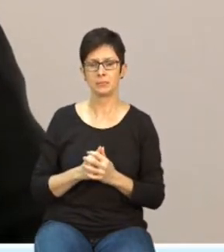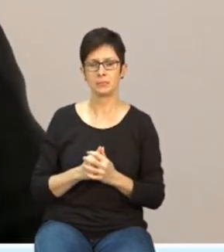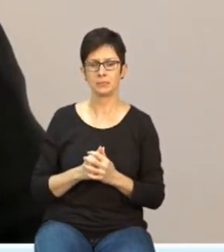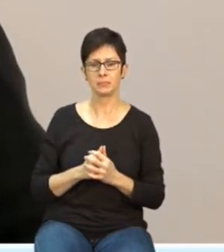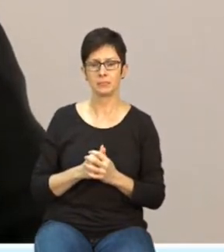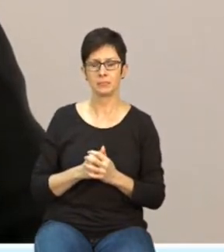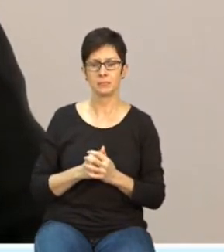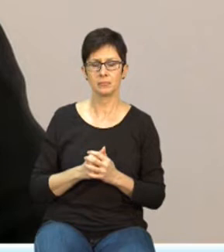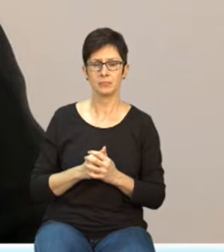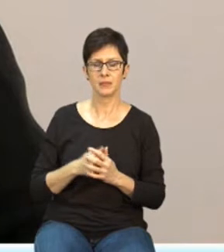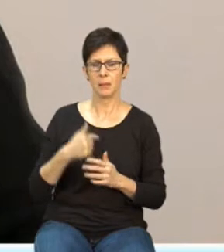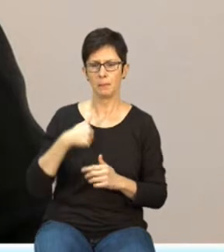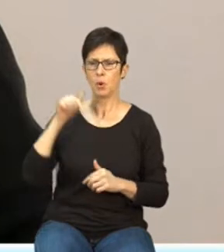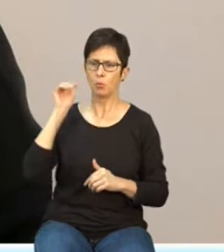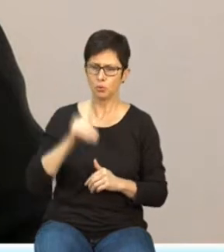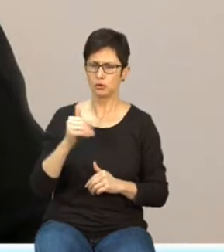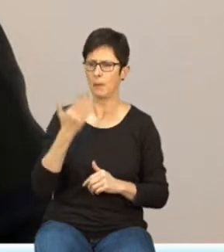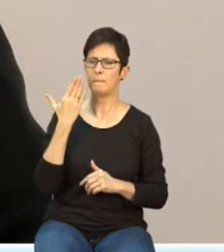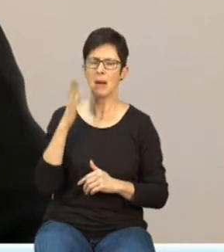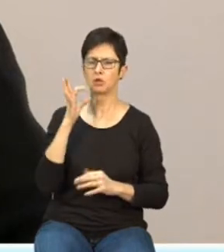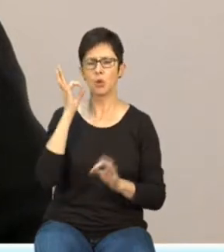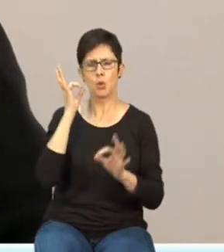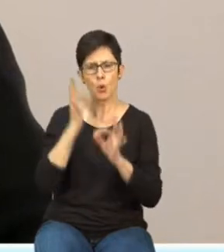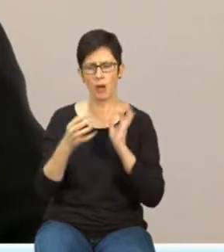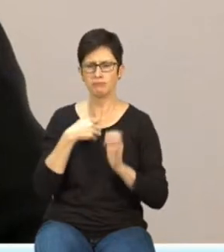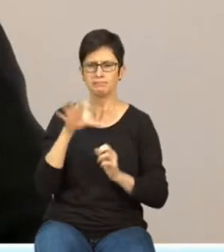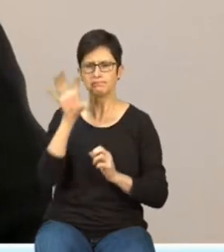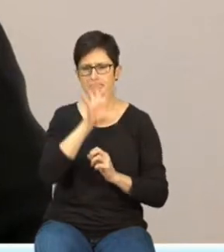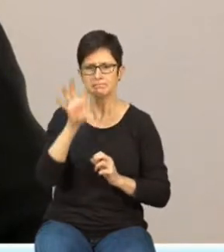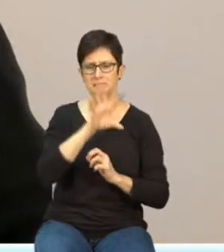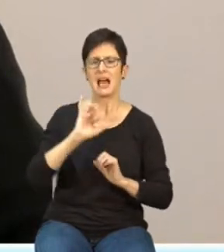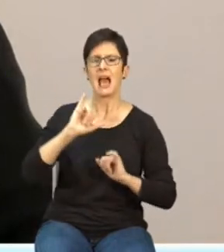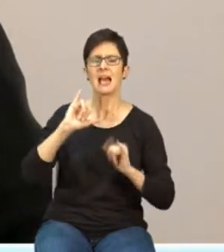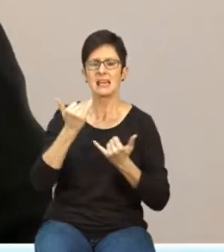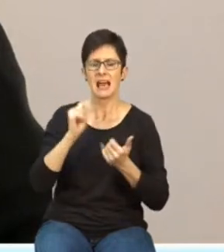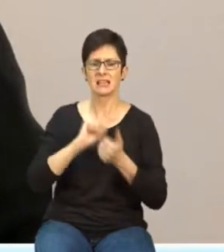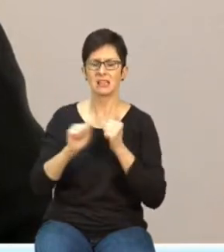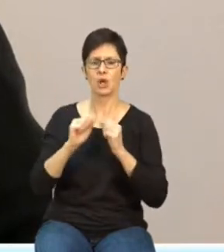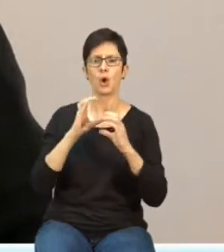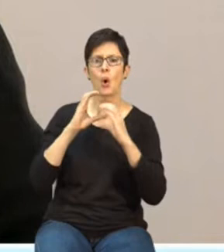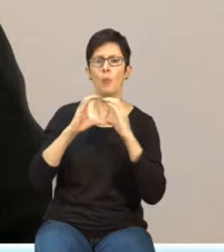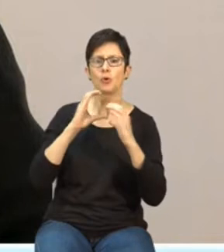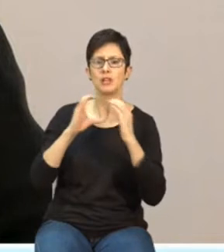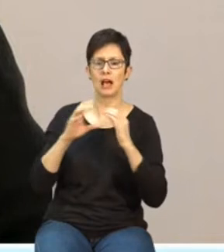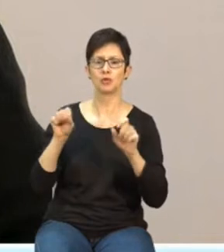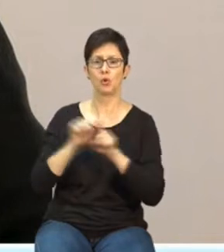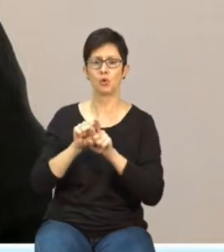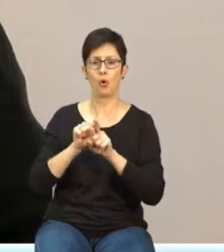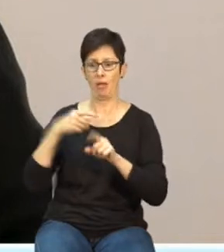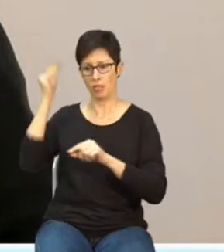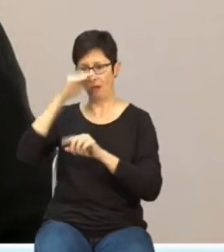dokładnie przyglądać się temu w jaki sposób prowadzona jest komunikacja skierowana do opinii publicznej